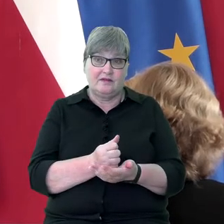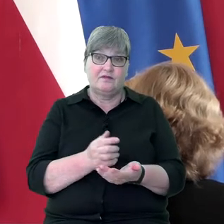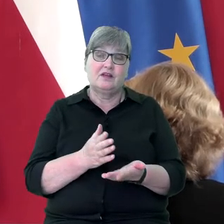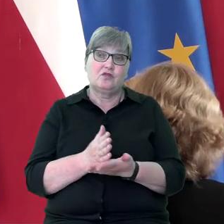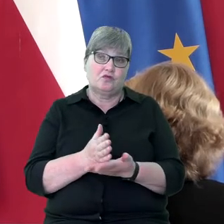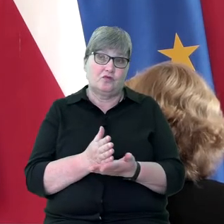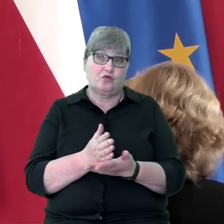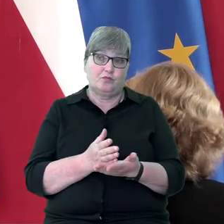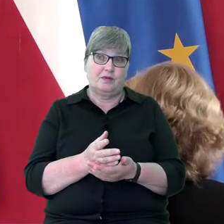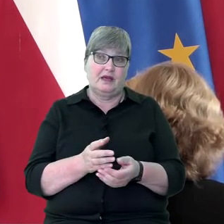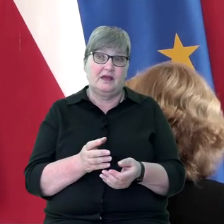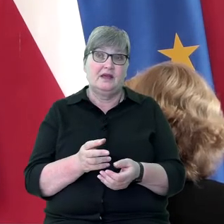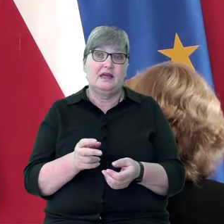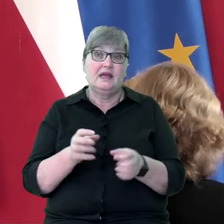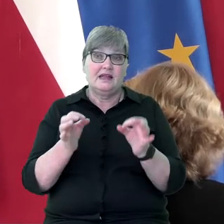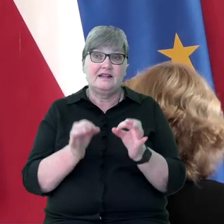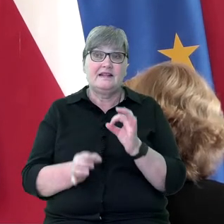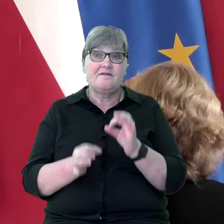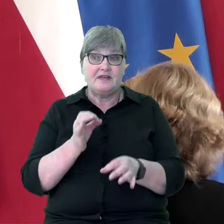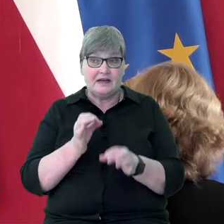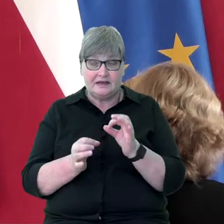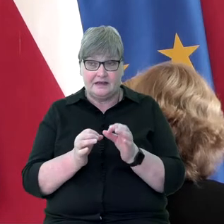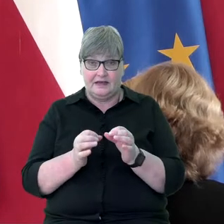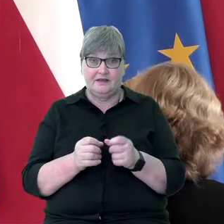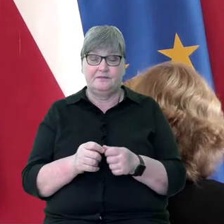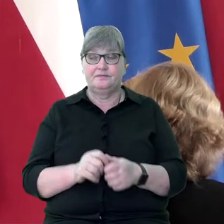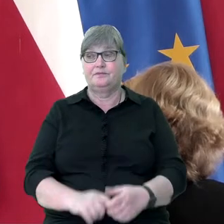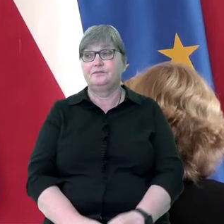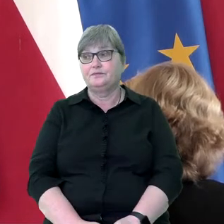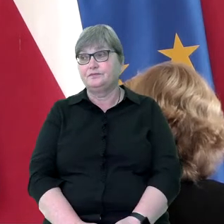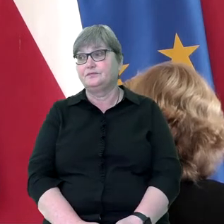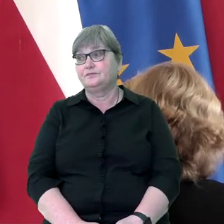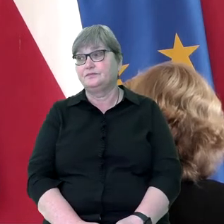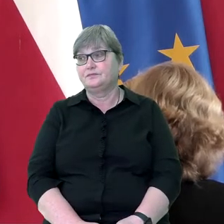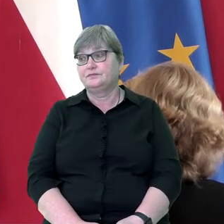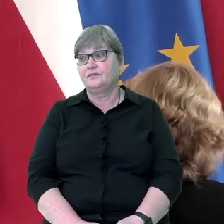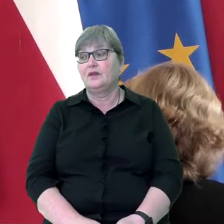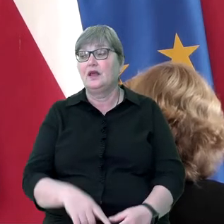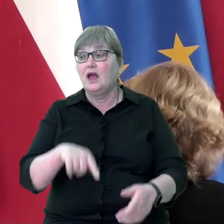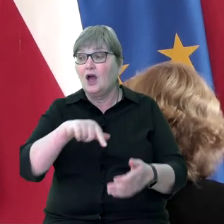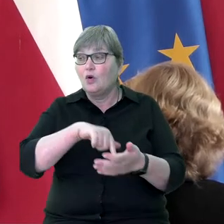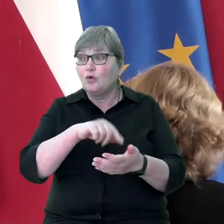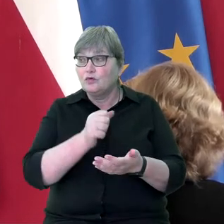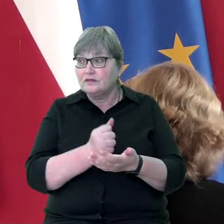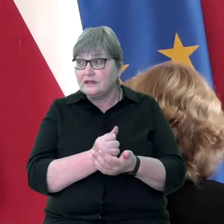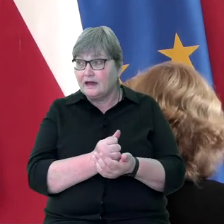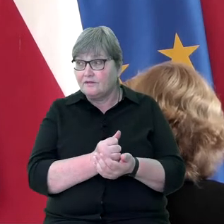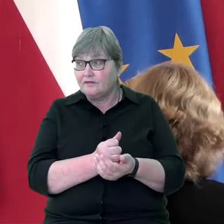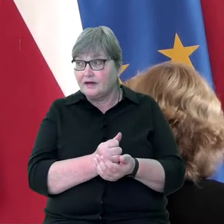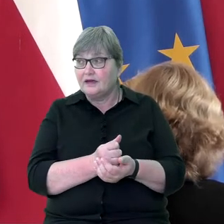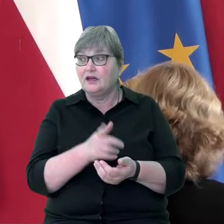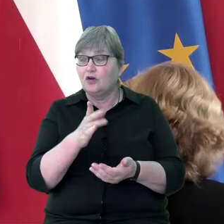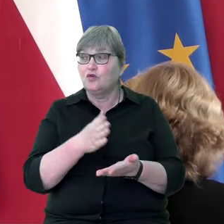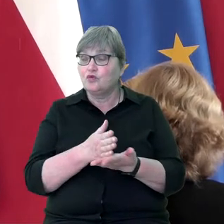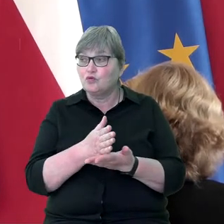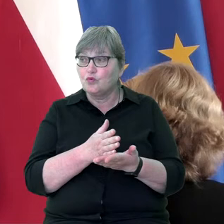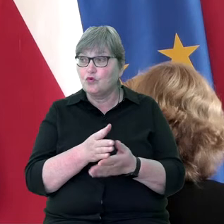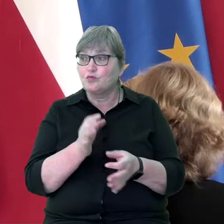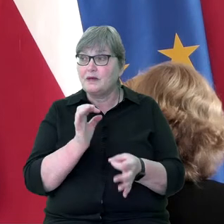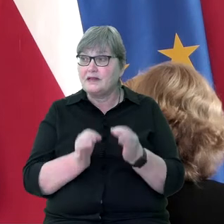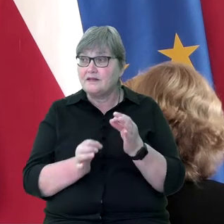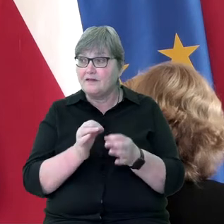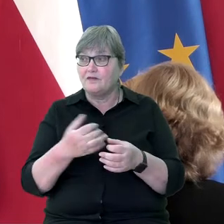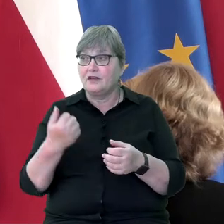stosunku regulowało prawo publiczne. Ustawa o służbie cywilnej wprowadzała